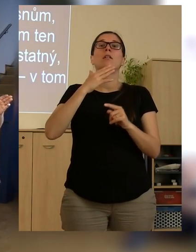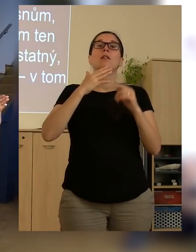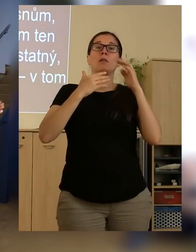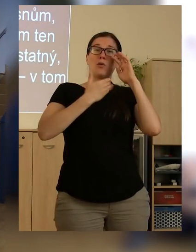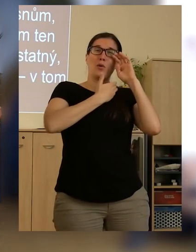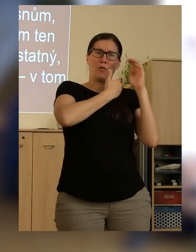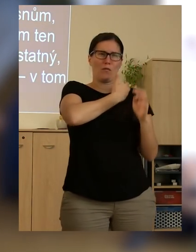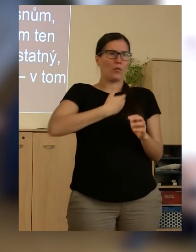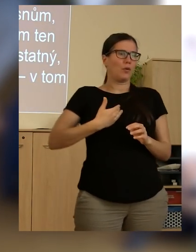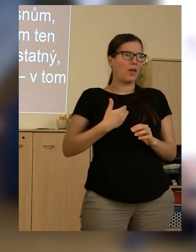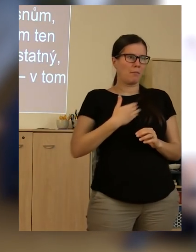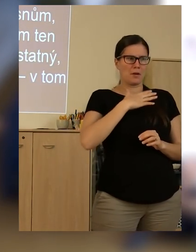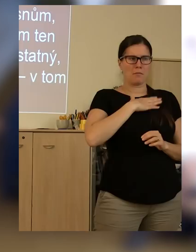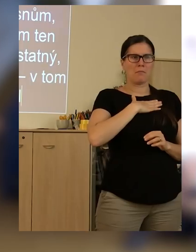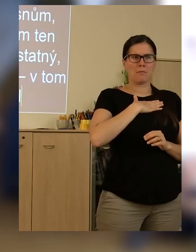mám svoji vůli.